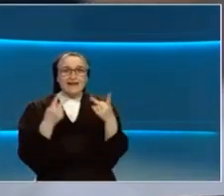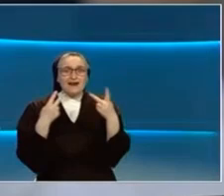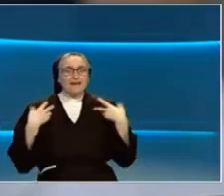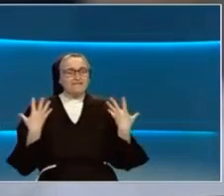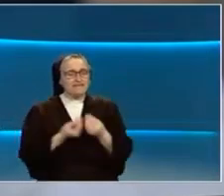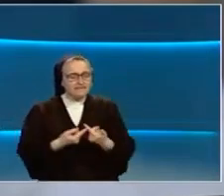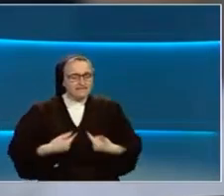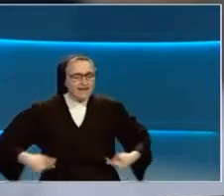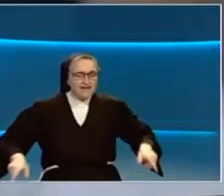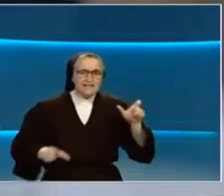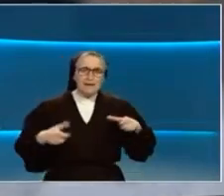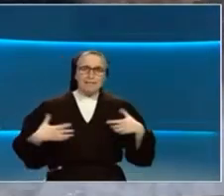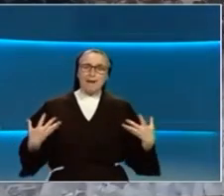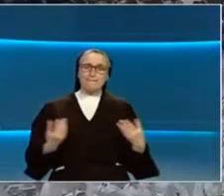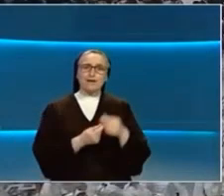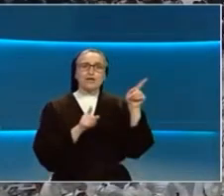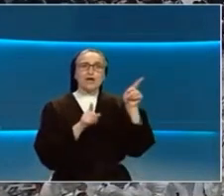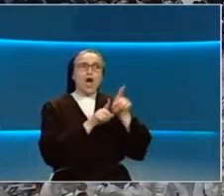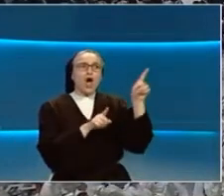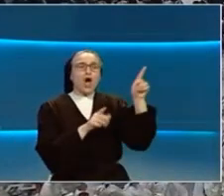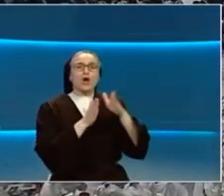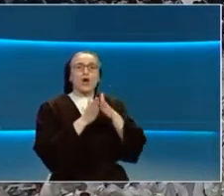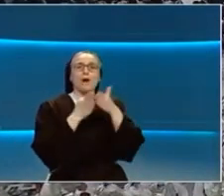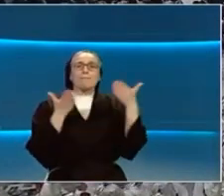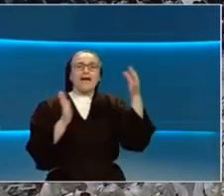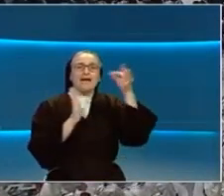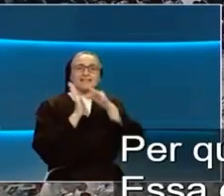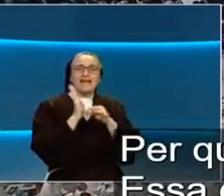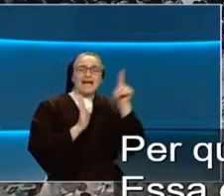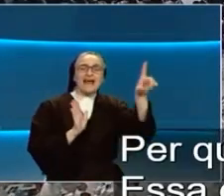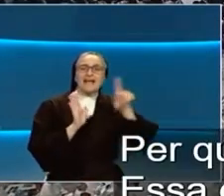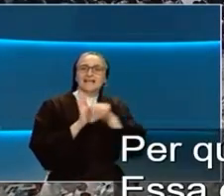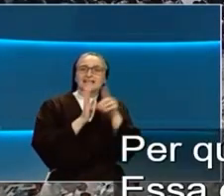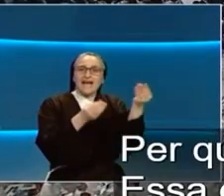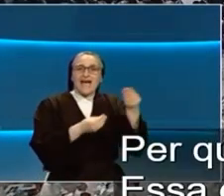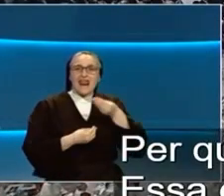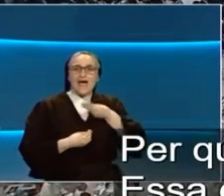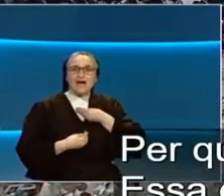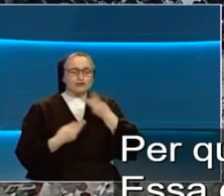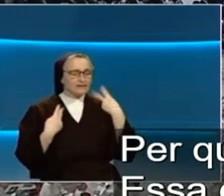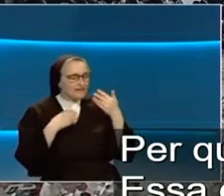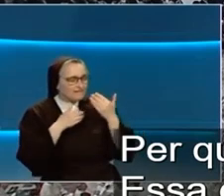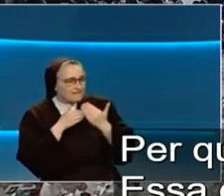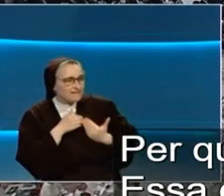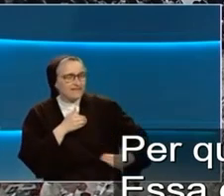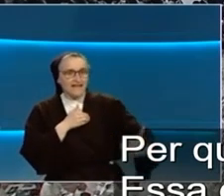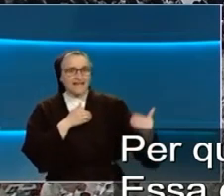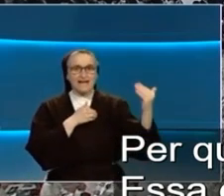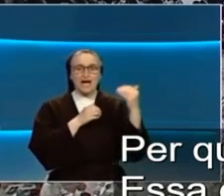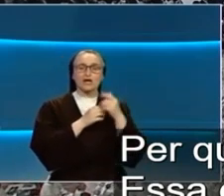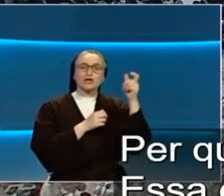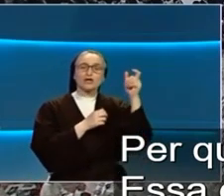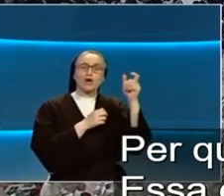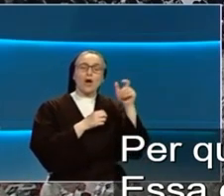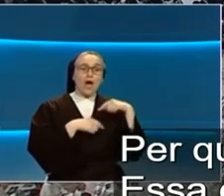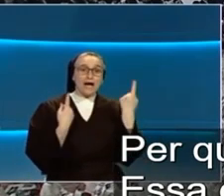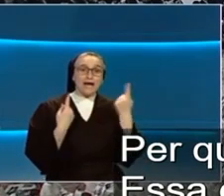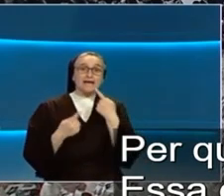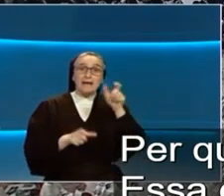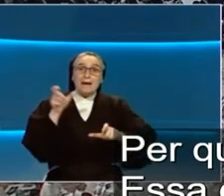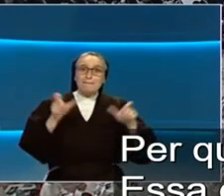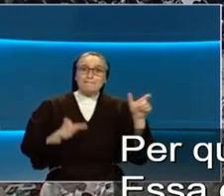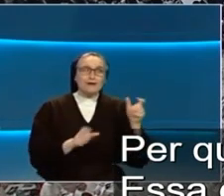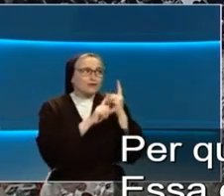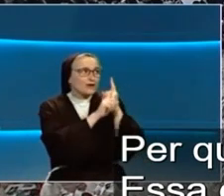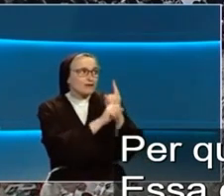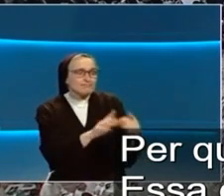gli uomini. Essa è il libro dei decreti di Dio e la legge che sussiste in eterno. Tutti coloro che